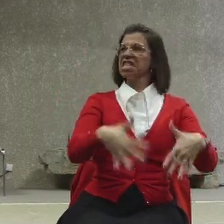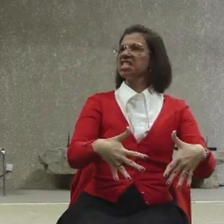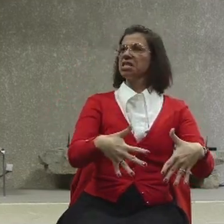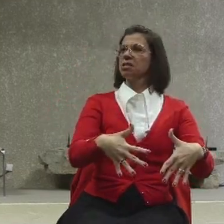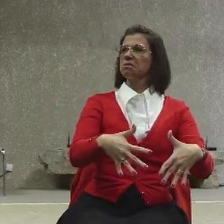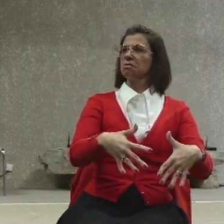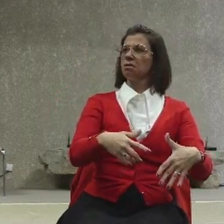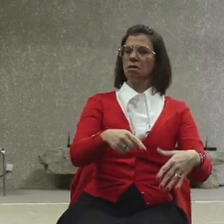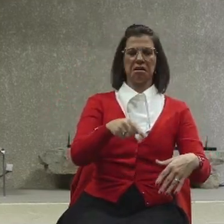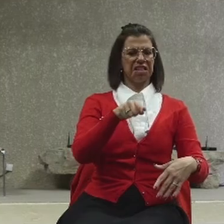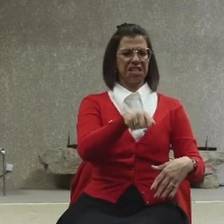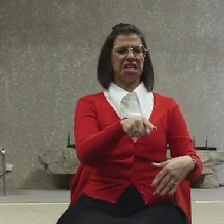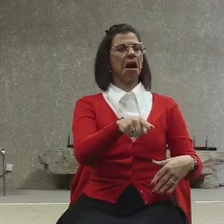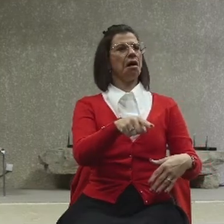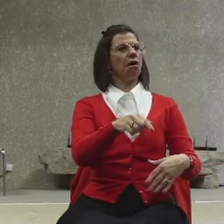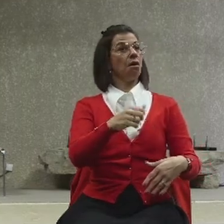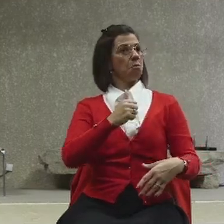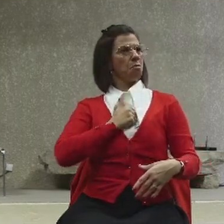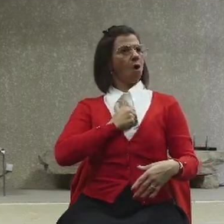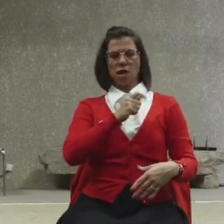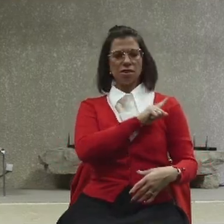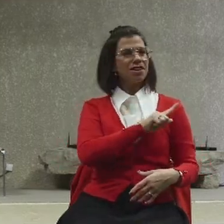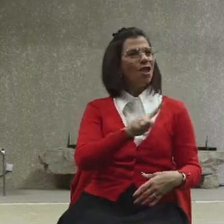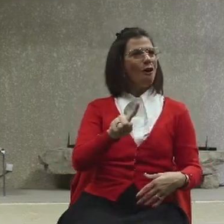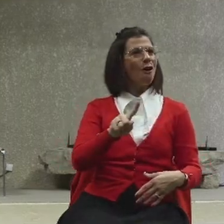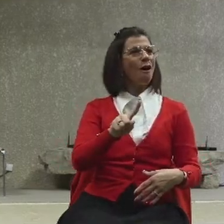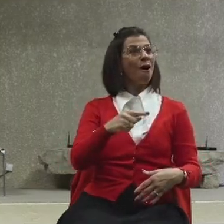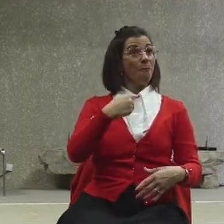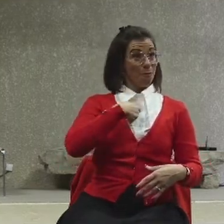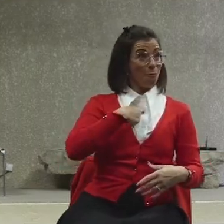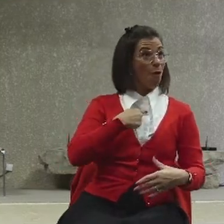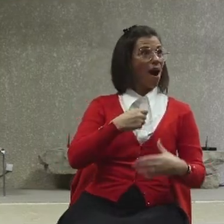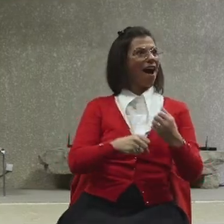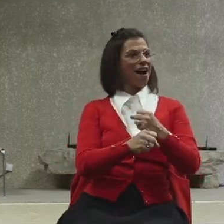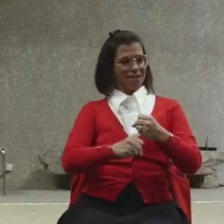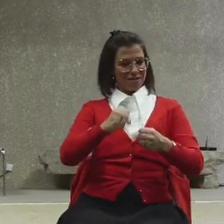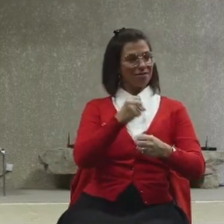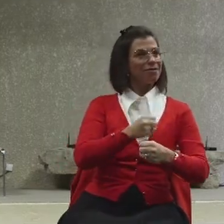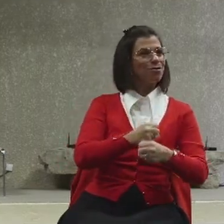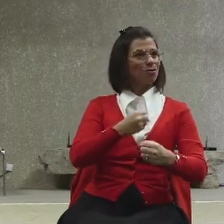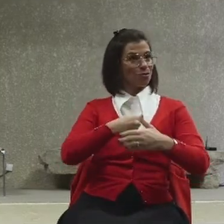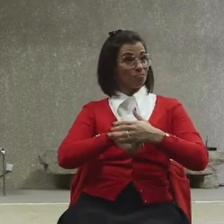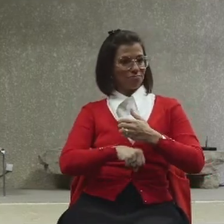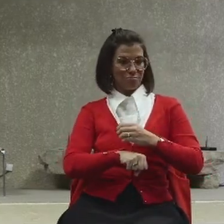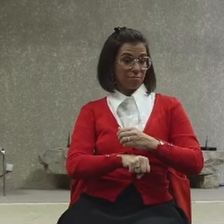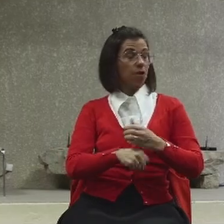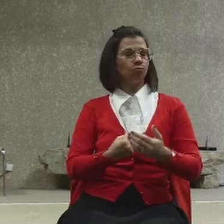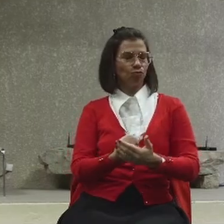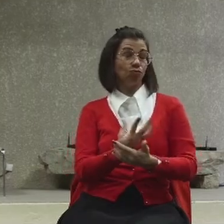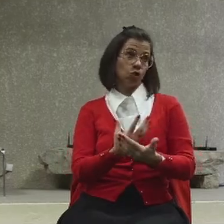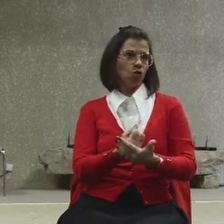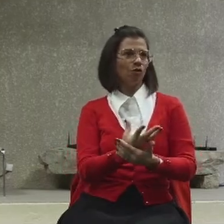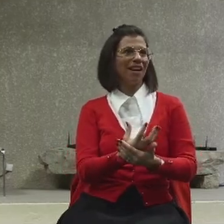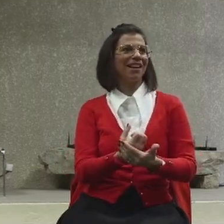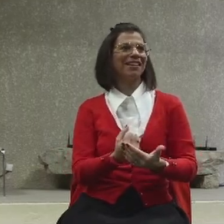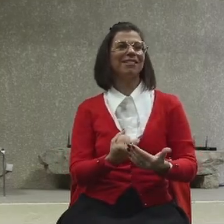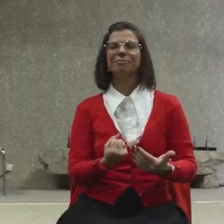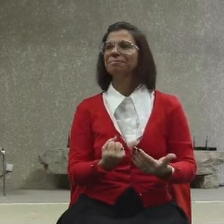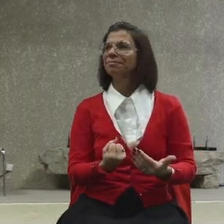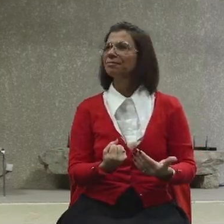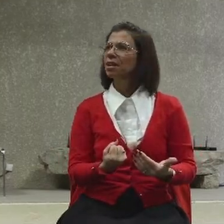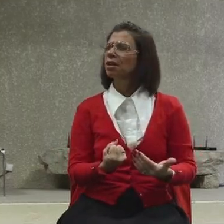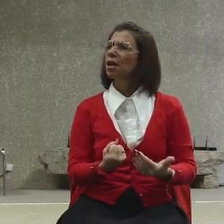la ressemblance de Dieu. Autrement dit, sa sainteté, sa justice, sa